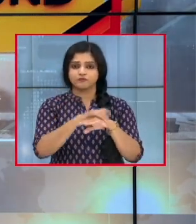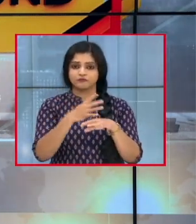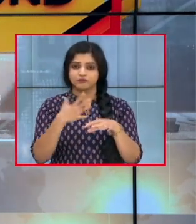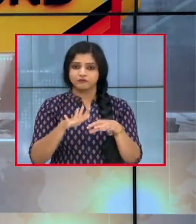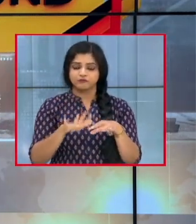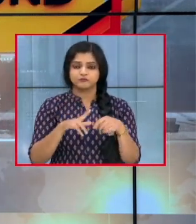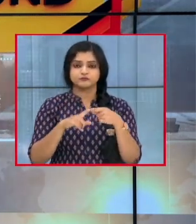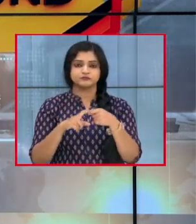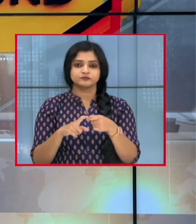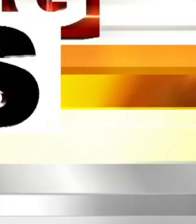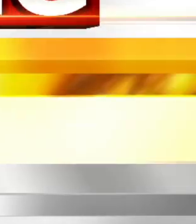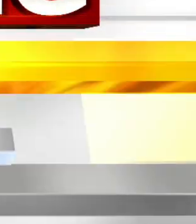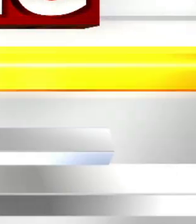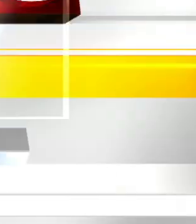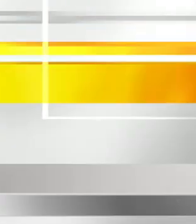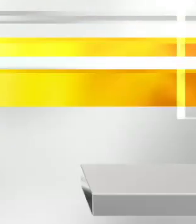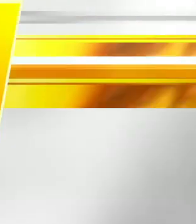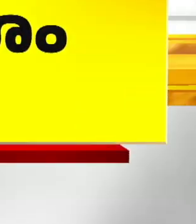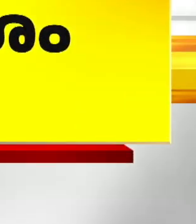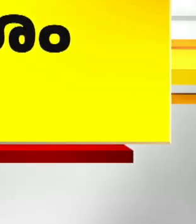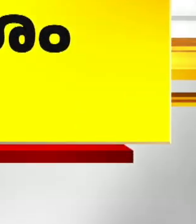കണ്ടെത്താനായിട്ടുണ്ടോ?